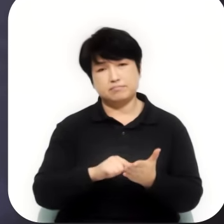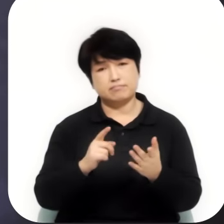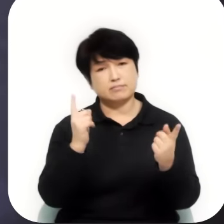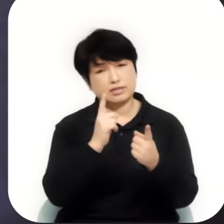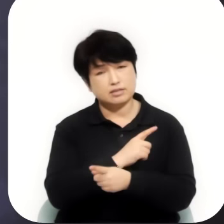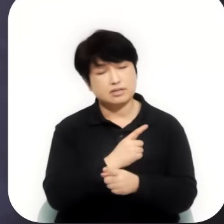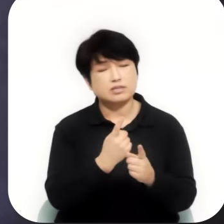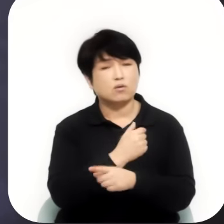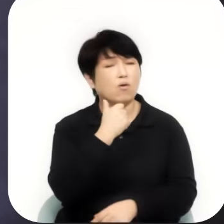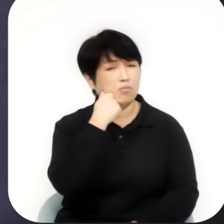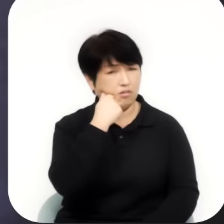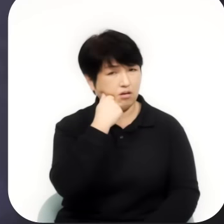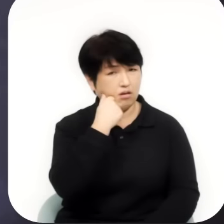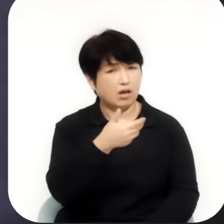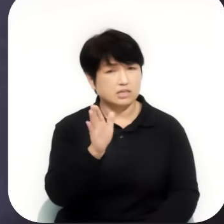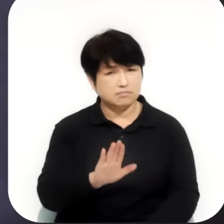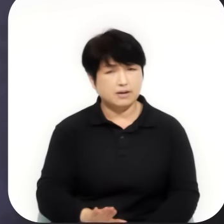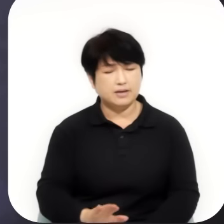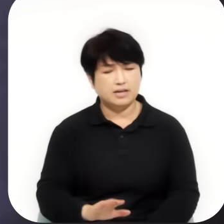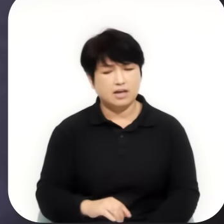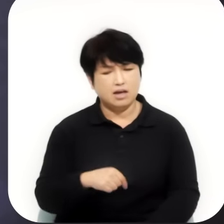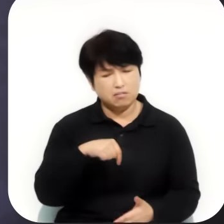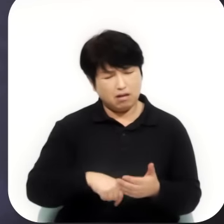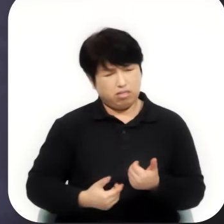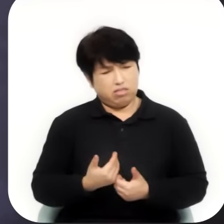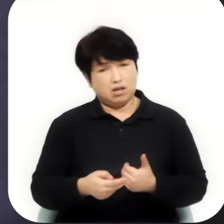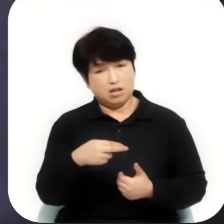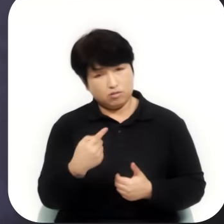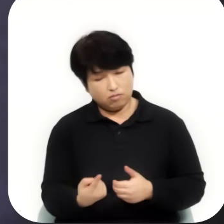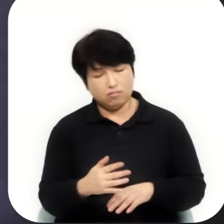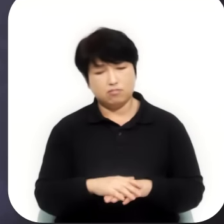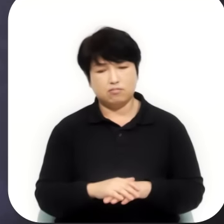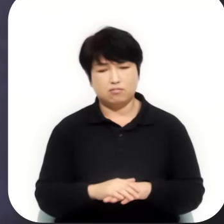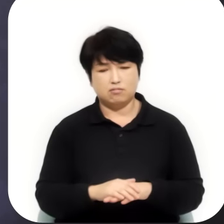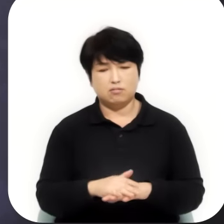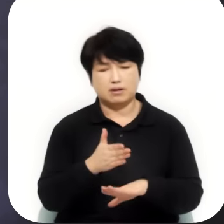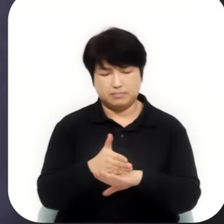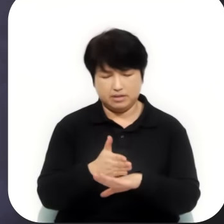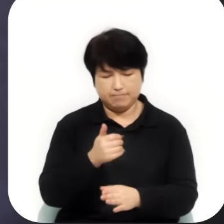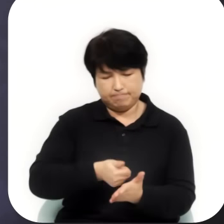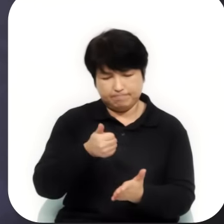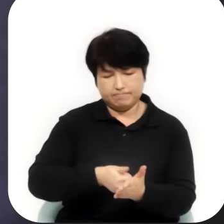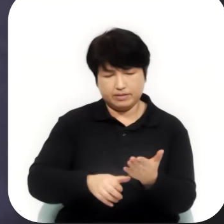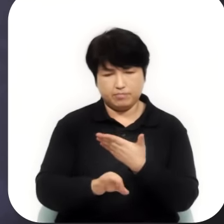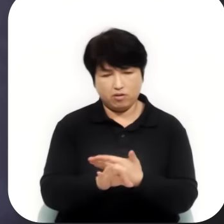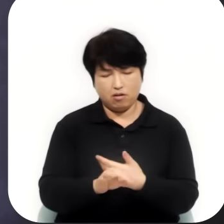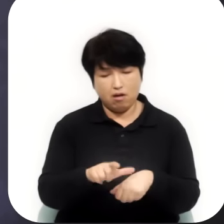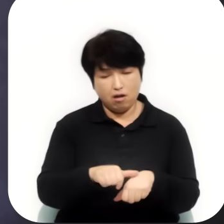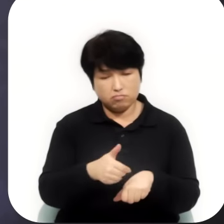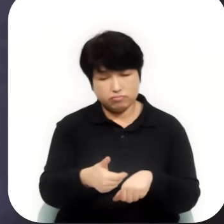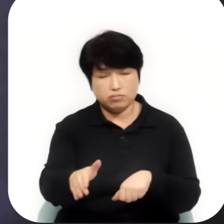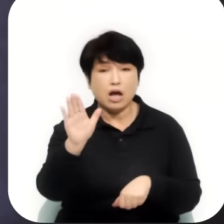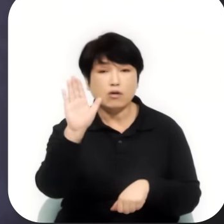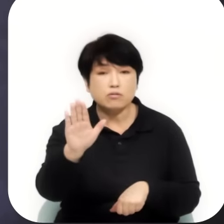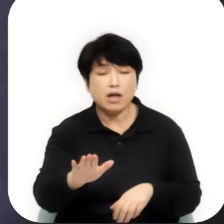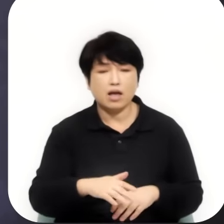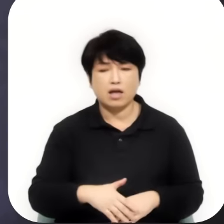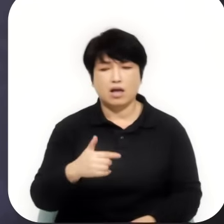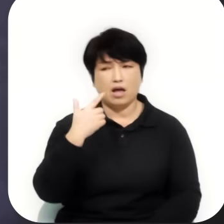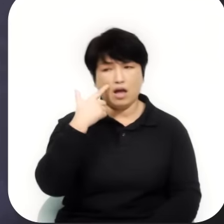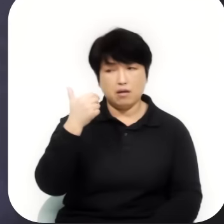꾸준히 해나가면 그런 반발이 있고 난 다음에 아버지가 남처럼 딱 보이면서 그래 아버지가 있어서 내가 이